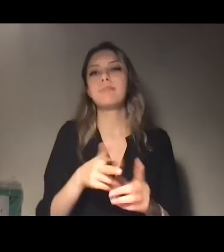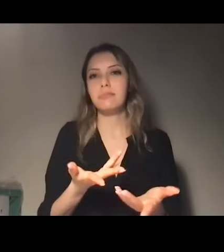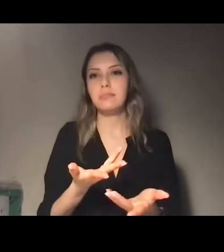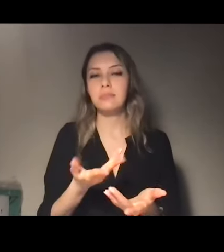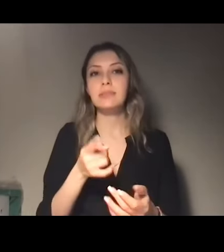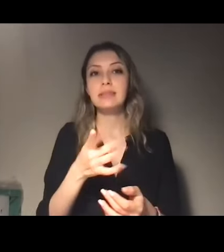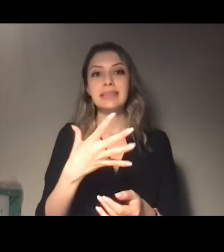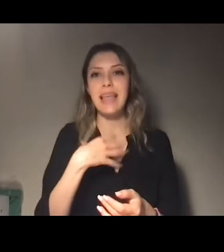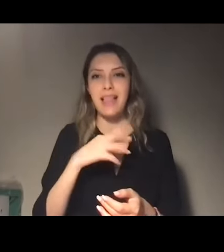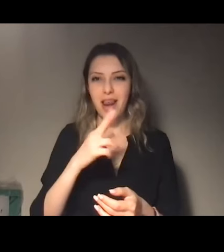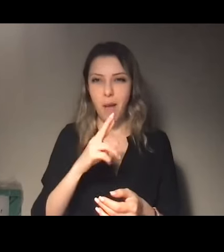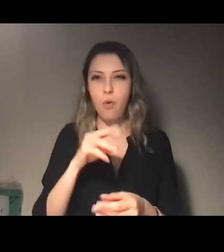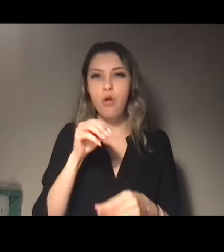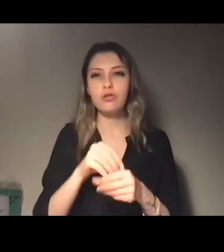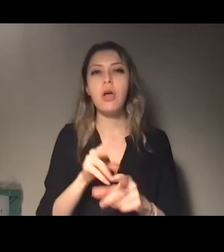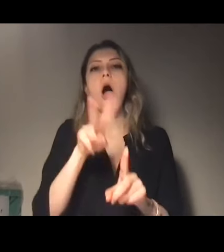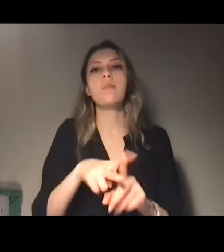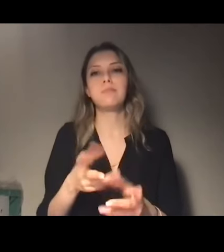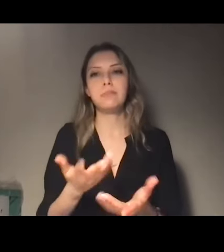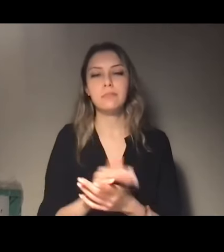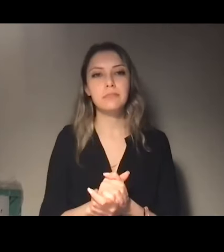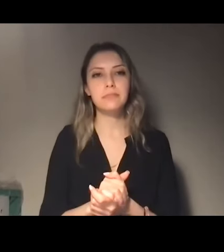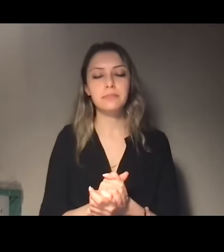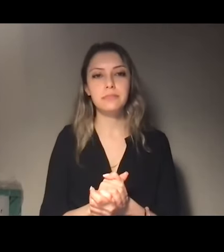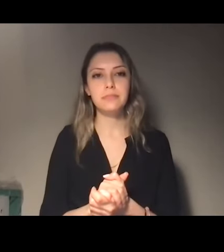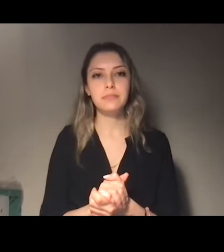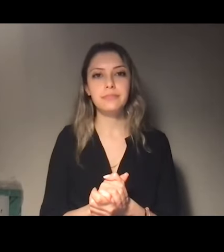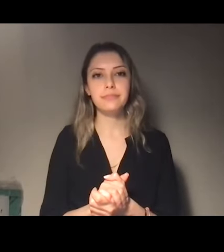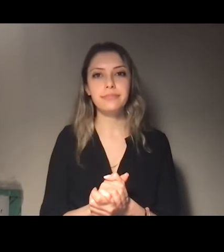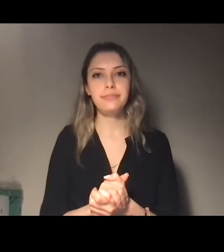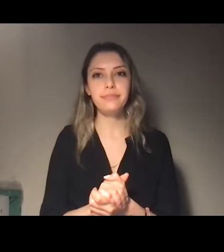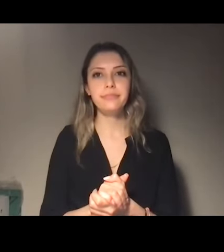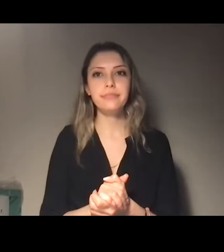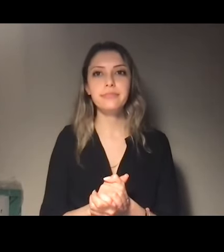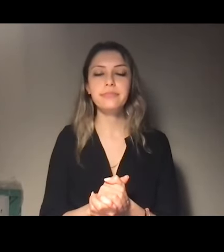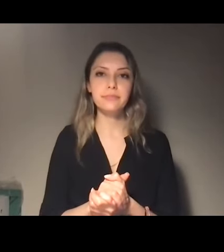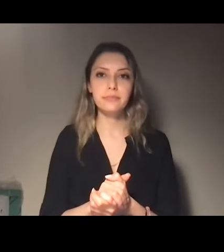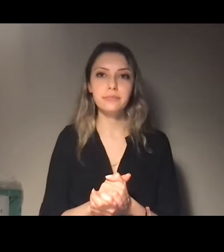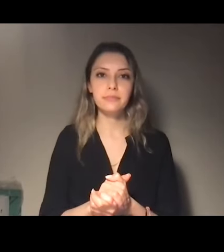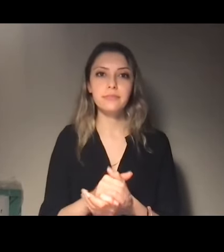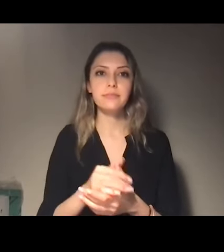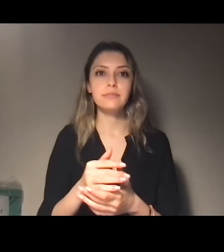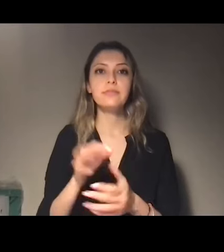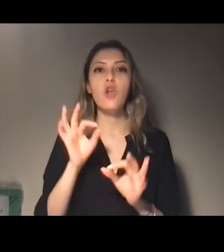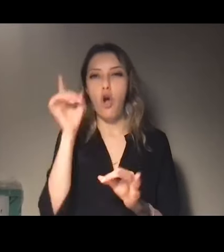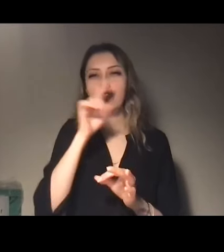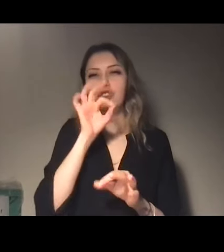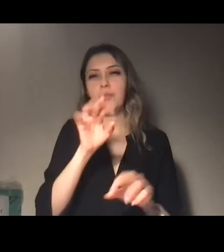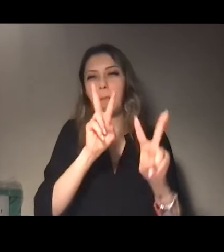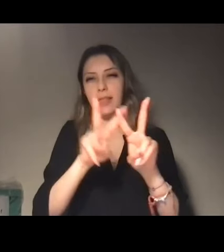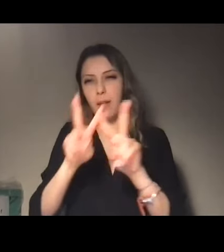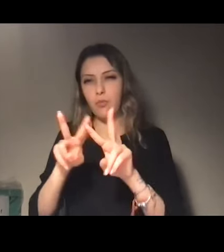kendi raporlarıyla katılmadılar bu süreçlere. Onlar bakımından da aydınlatıcı olacağını